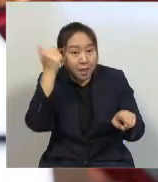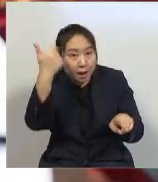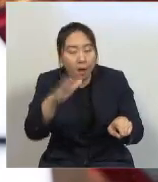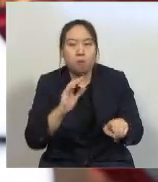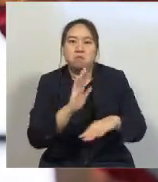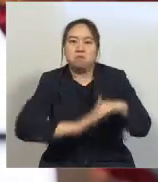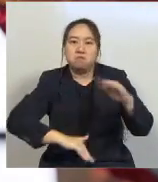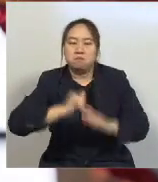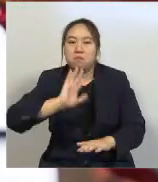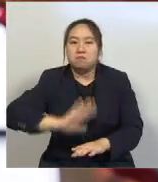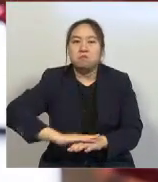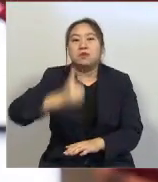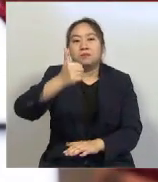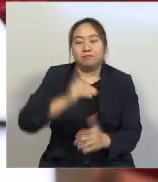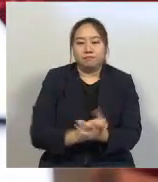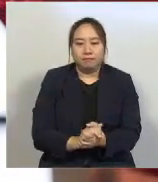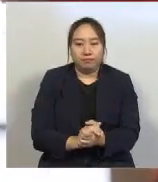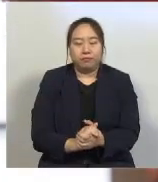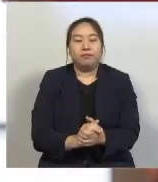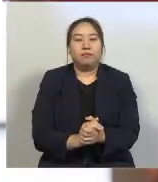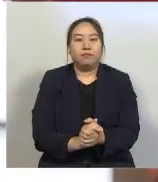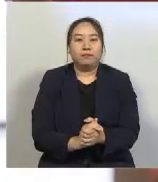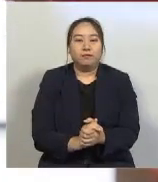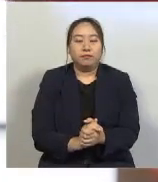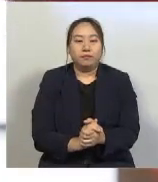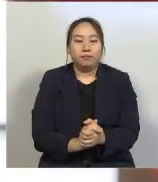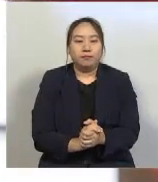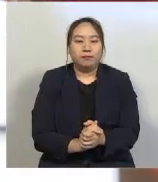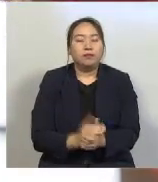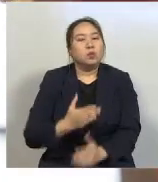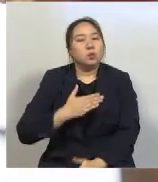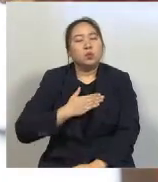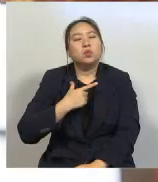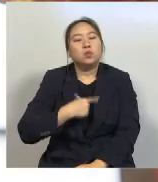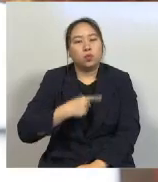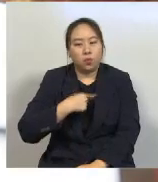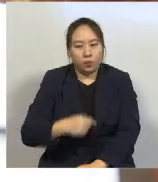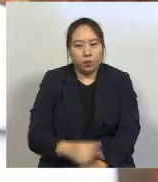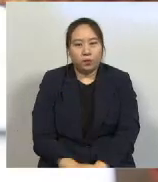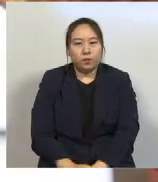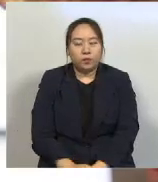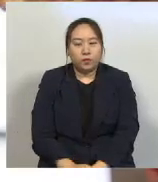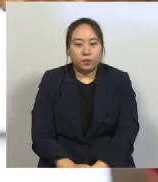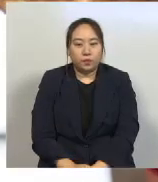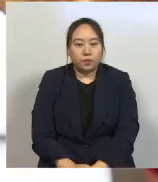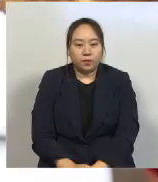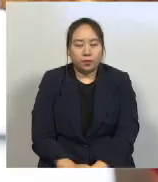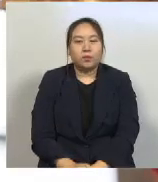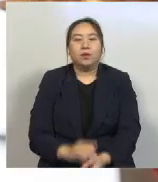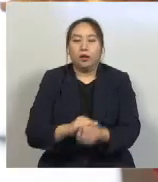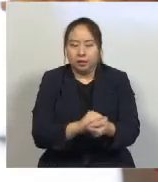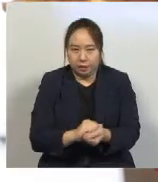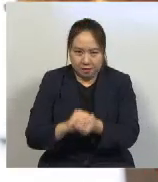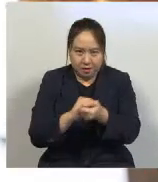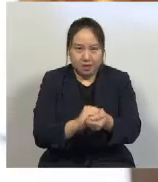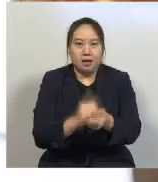าญเกิดขึ้นอย่างนั้นที่ได้ทำเลยครับลุงชอบลุงจะว่าสามัคคีเกิดขึ้นแ